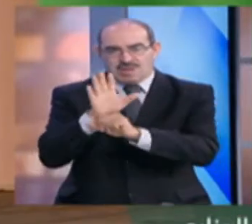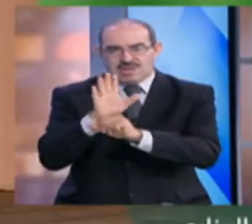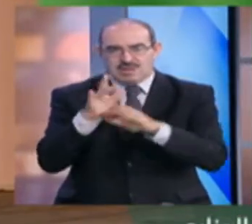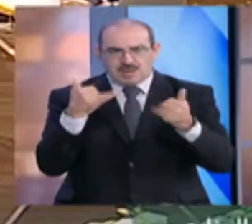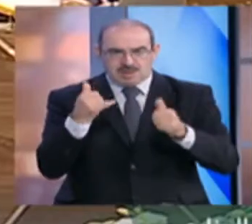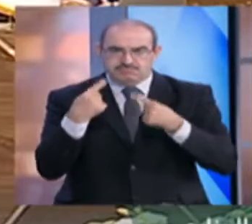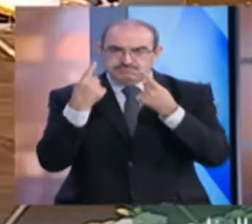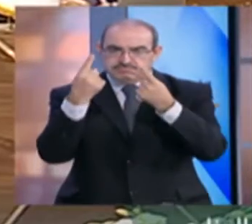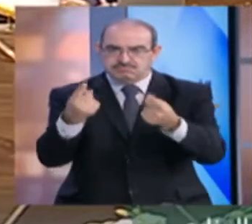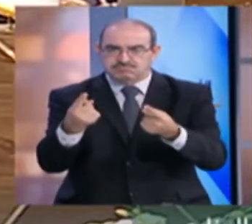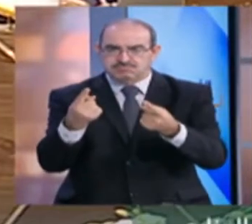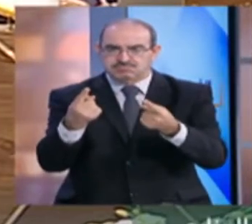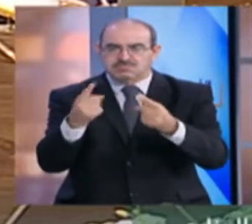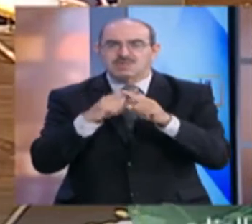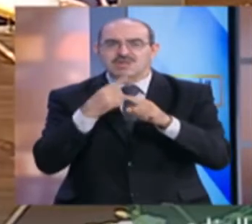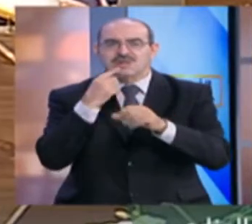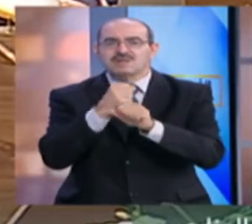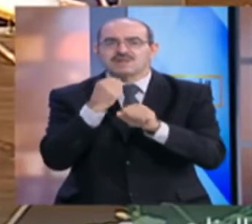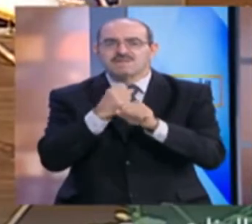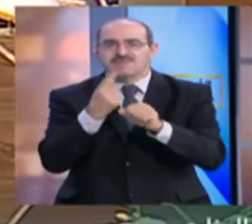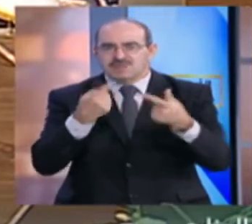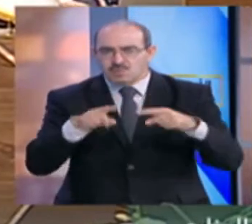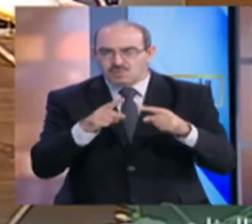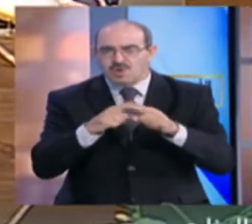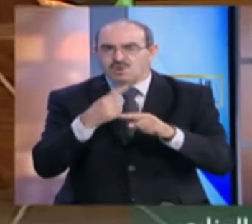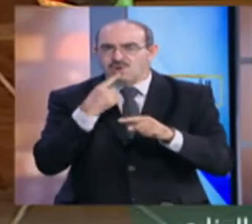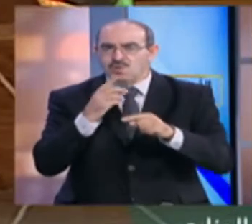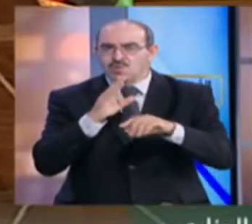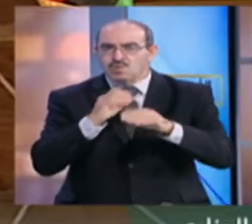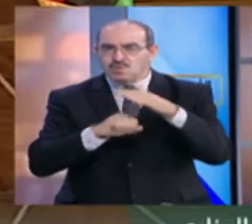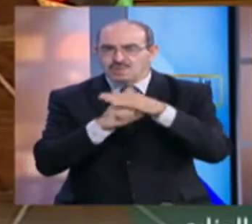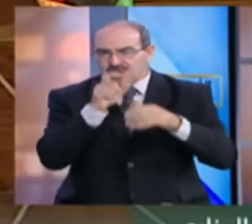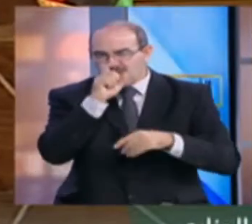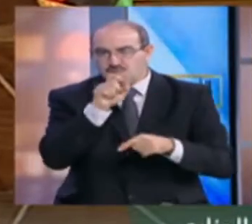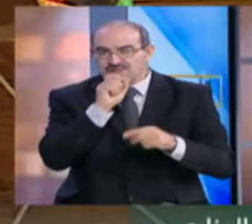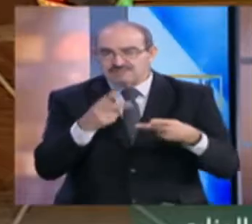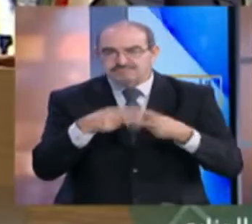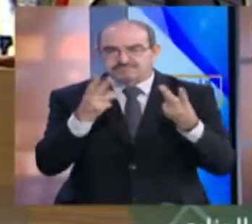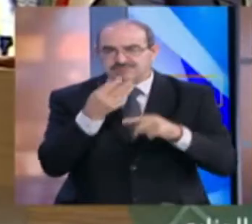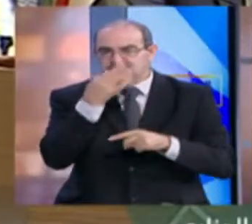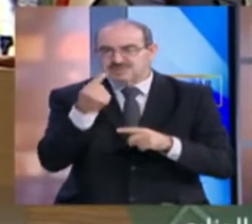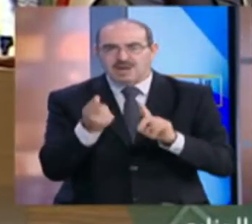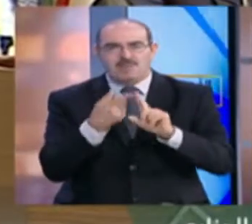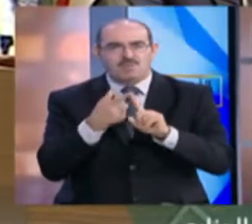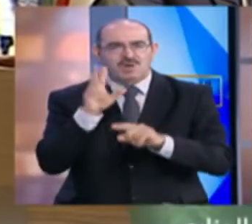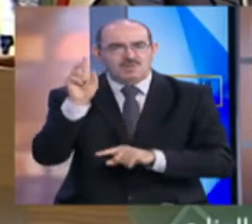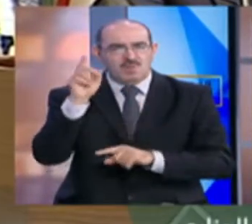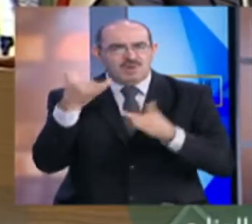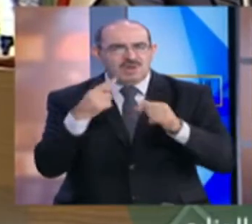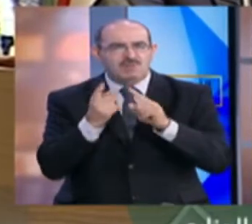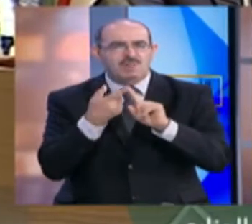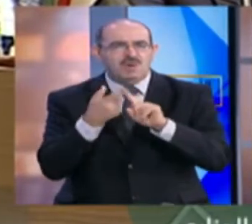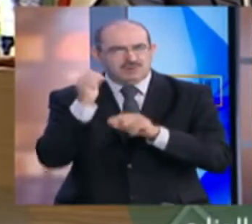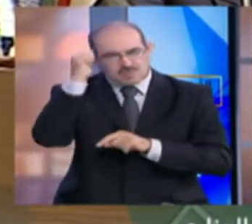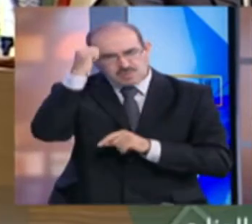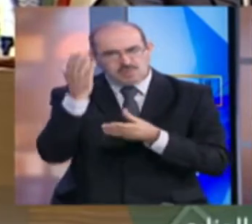الجزائري المشارك في الأشغال، حيث أكد في كلمة له بالمناسبة مواقف الجزائر الثابتة تجاه العديد من